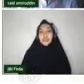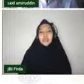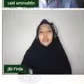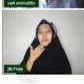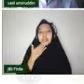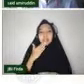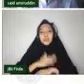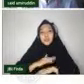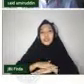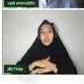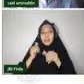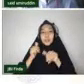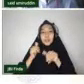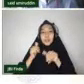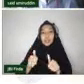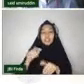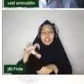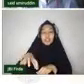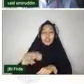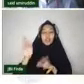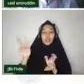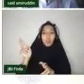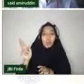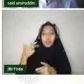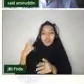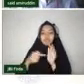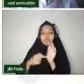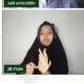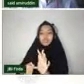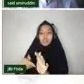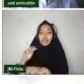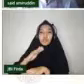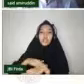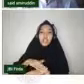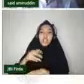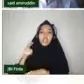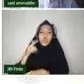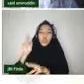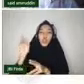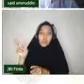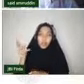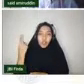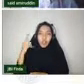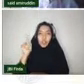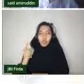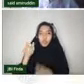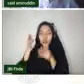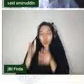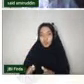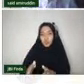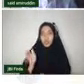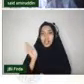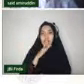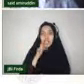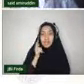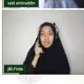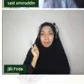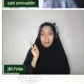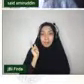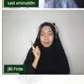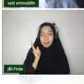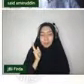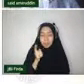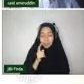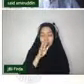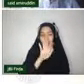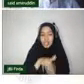pembiasaan-pembiasaan yang baik di tempat normal akan menunjukkan budaya yang normal bagi anak-anak berkebutuhan khusus. Itu mungkin alasan kenapa anak berkebutuhan khusus itu bisa